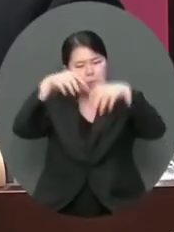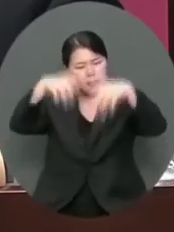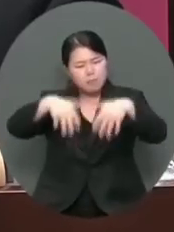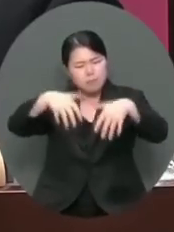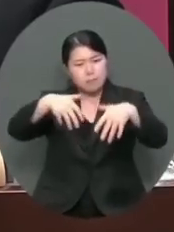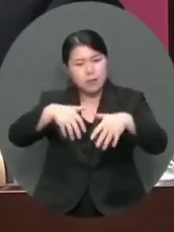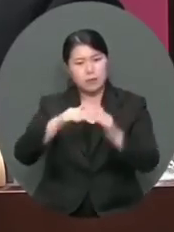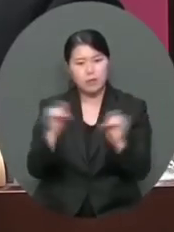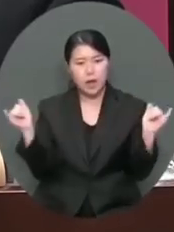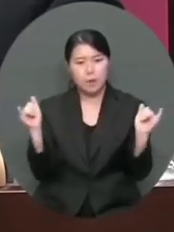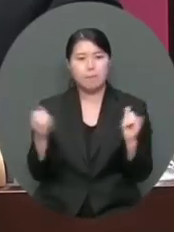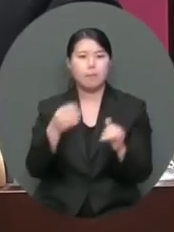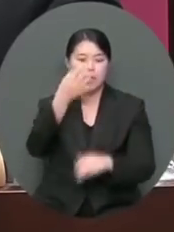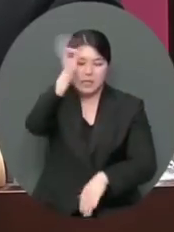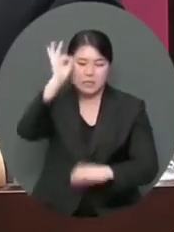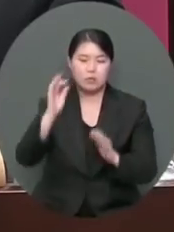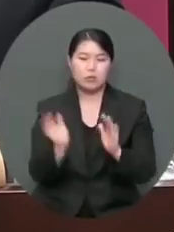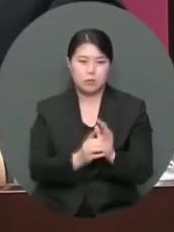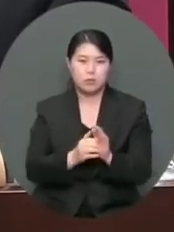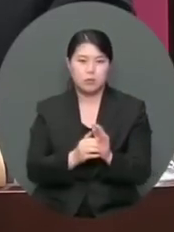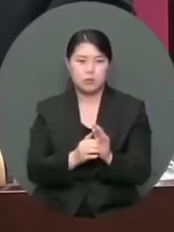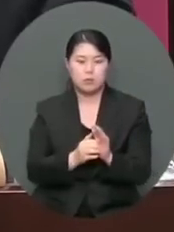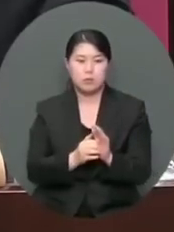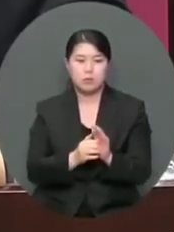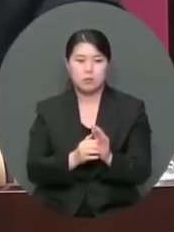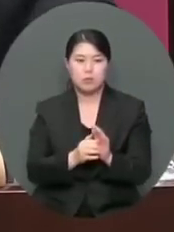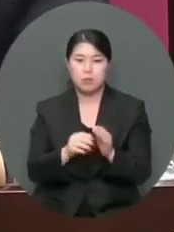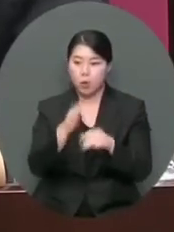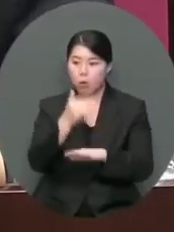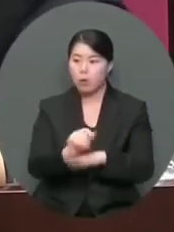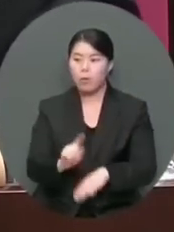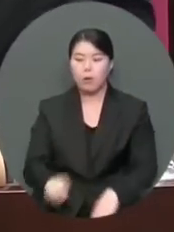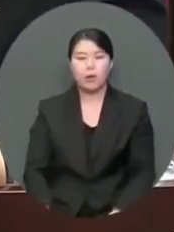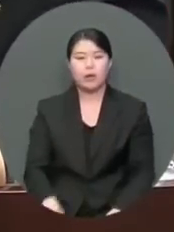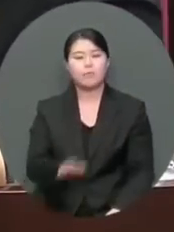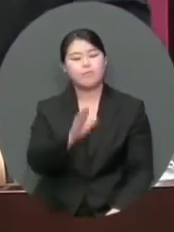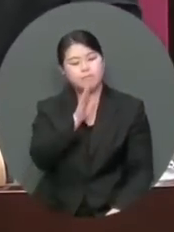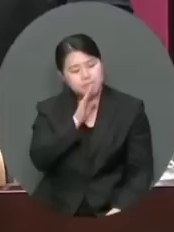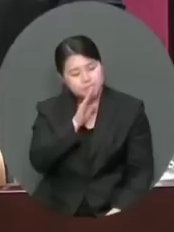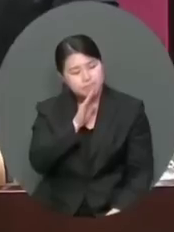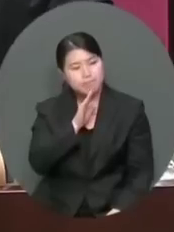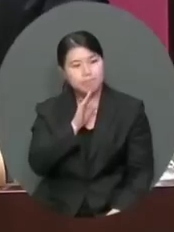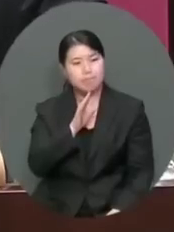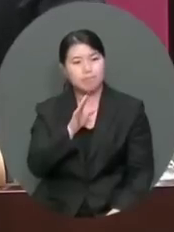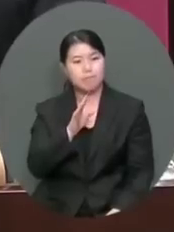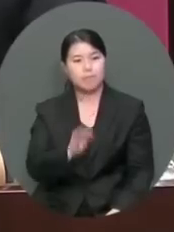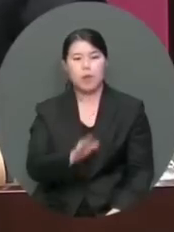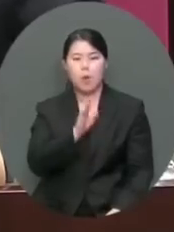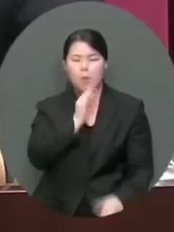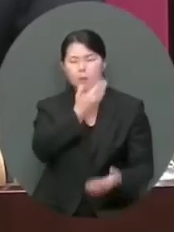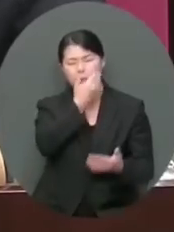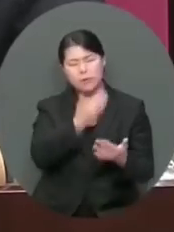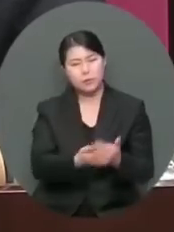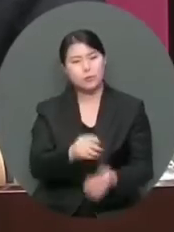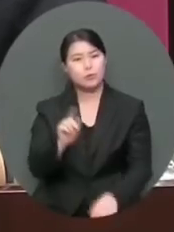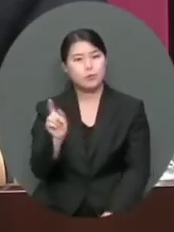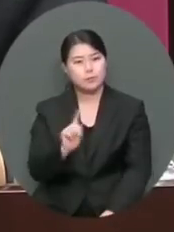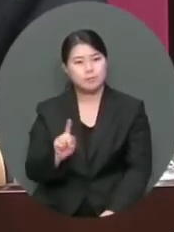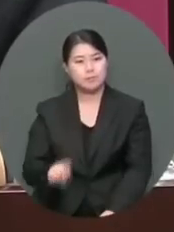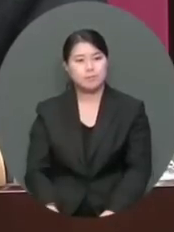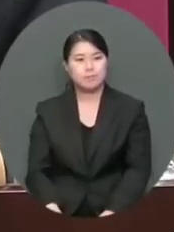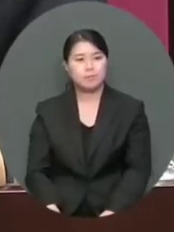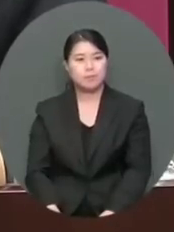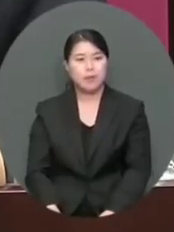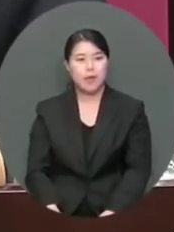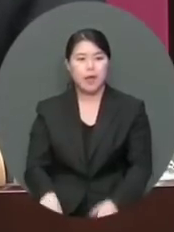피폭자로 인정이 되었습니다. 어떻게 이런 결과가 나왔을까요? 그러니까요, 의원님. 정말 중요한 거는